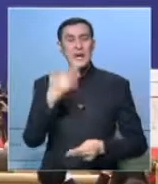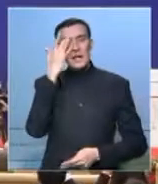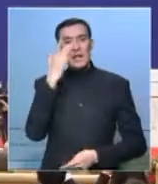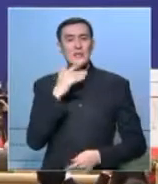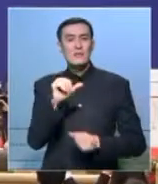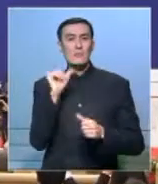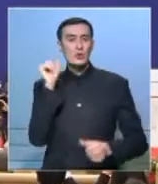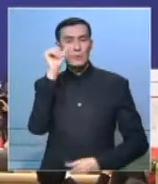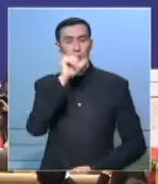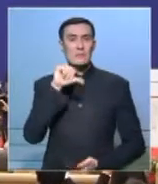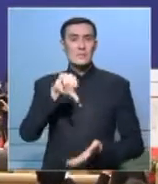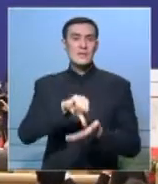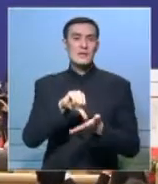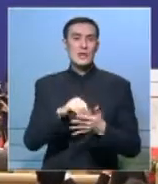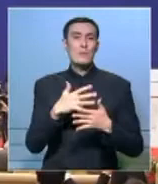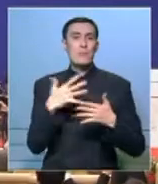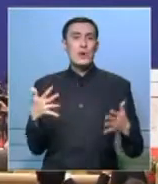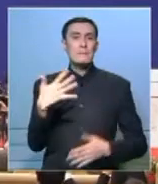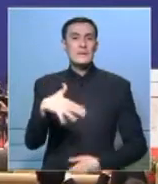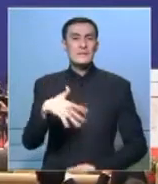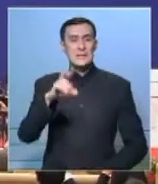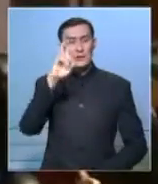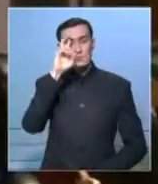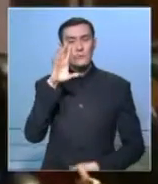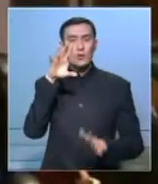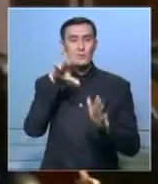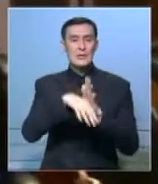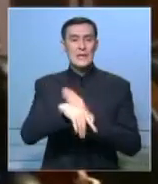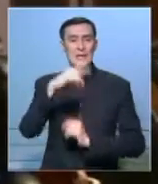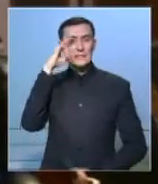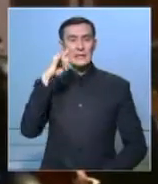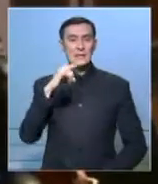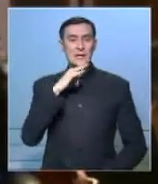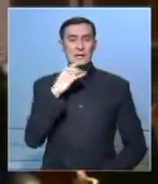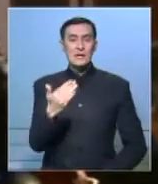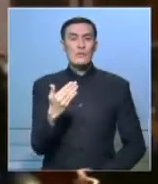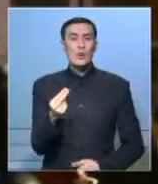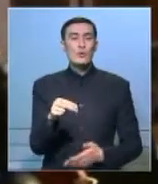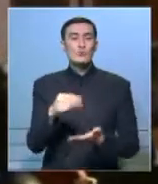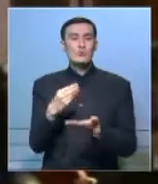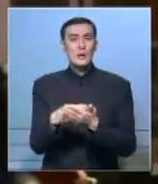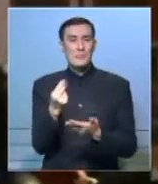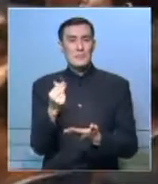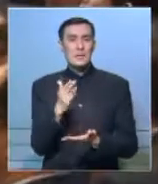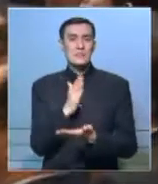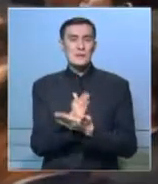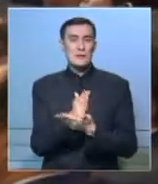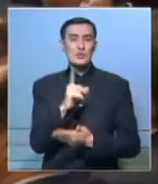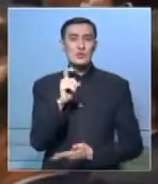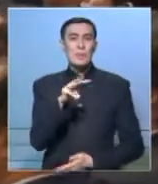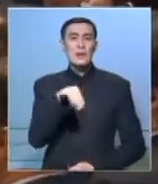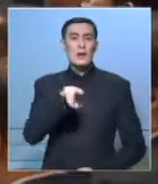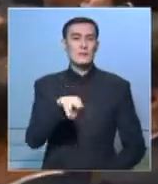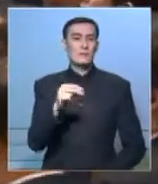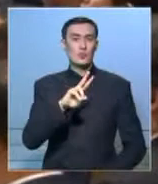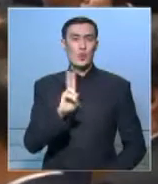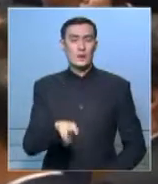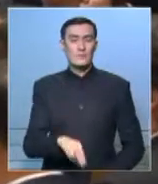года представителями более полусотни стран, в том числе и Казахстана. Его уставной капитал – 100 миллиардов